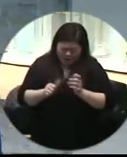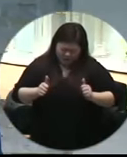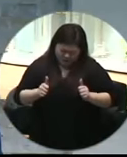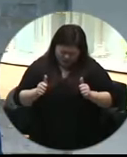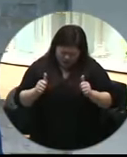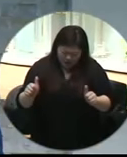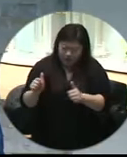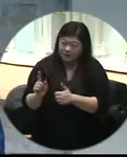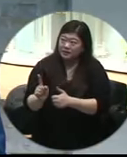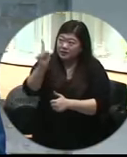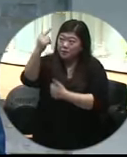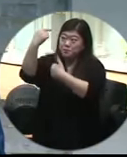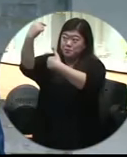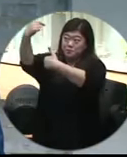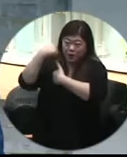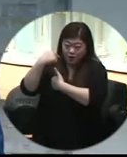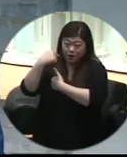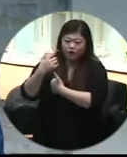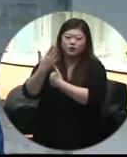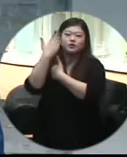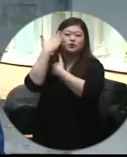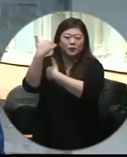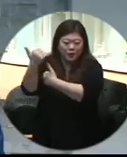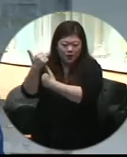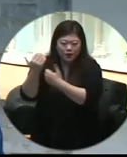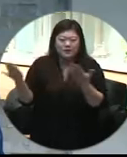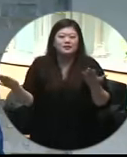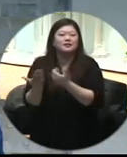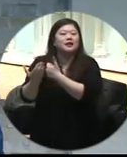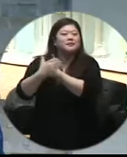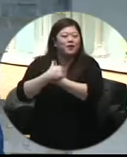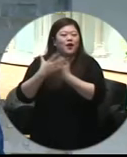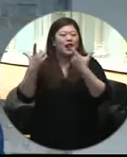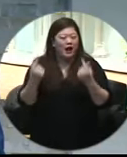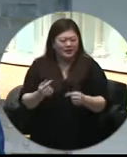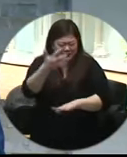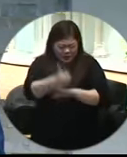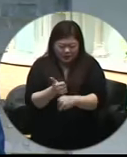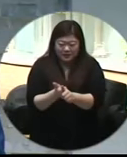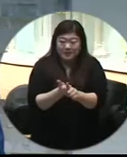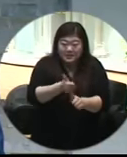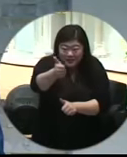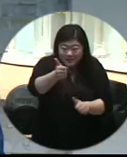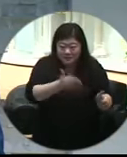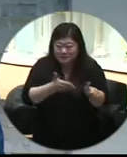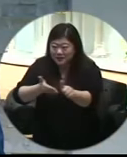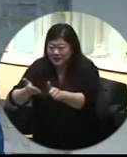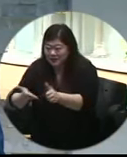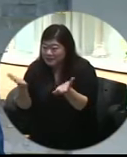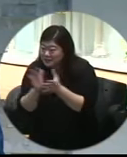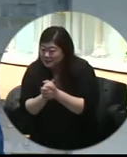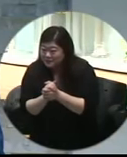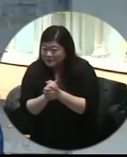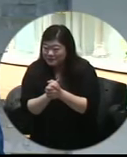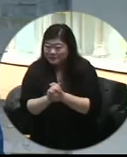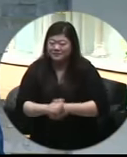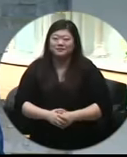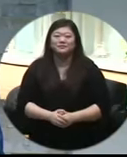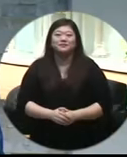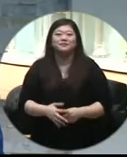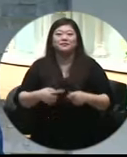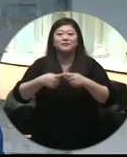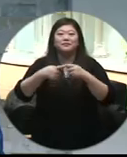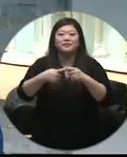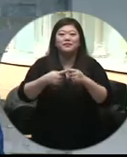소명 사명인 줄 알고 완성의 증인으로 당당히 서시기를 주님의 이름으로 축복합니다. 그럼 첫째로